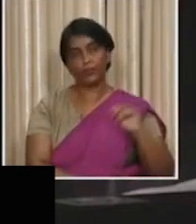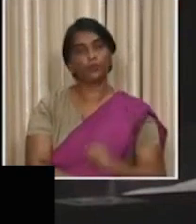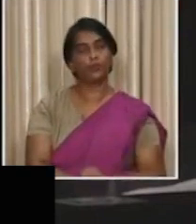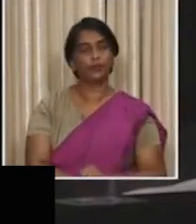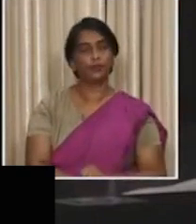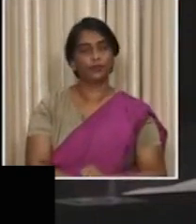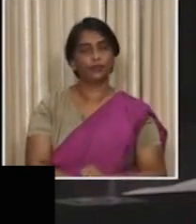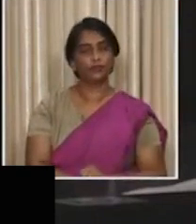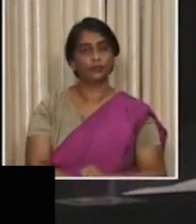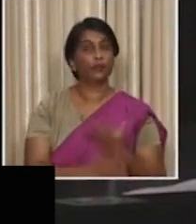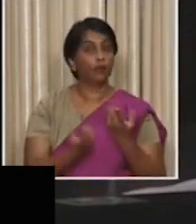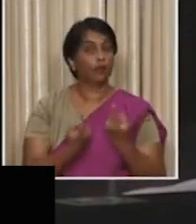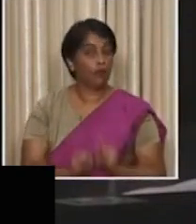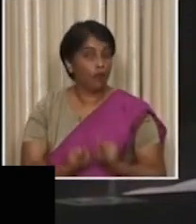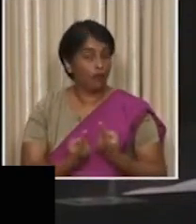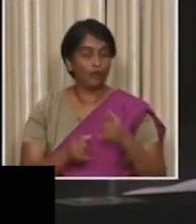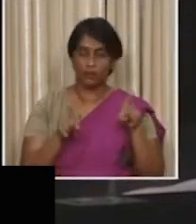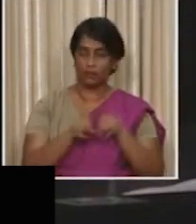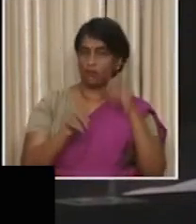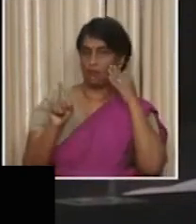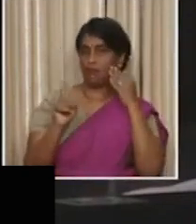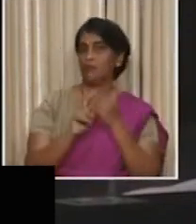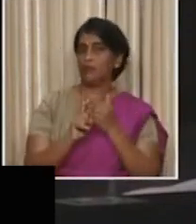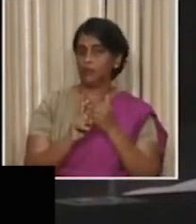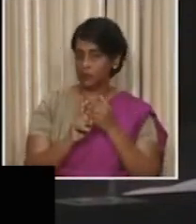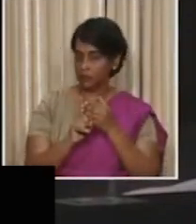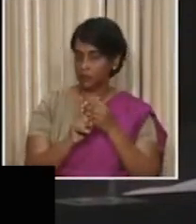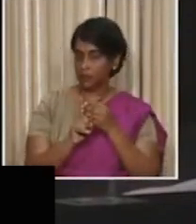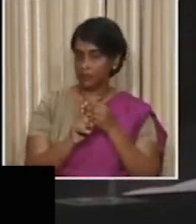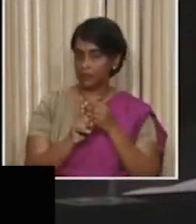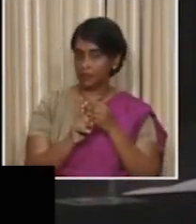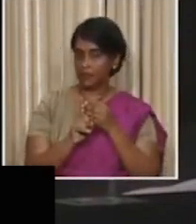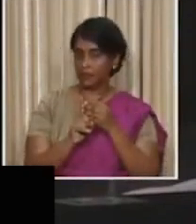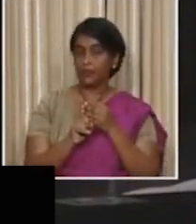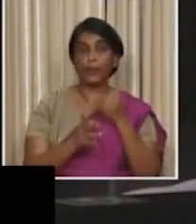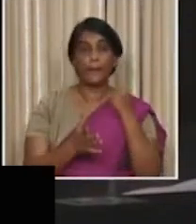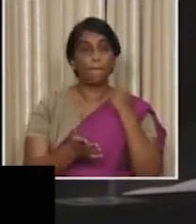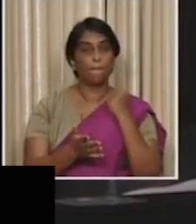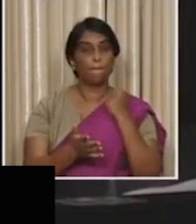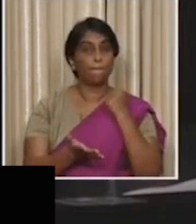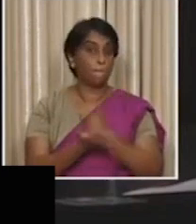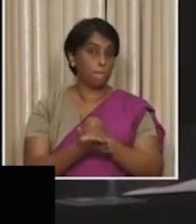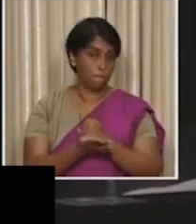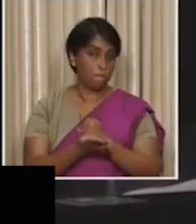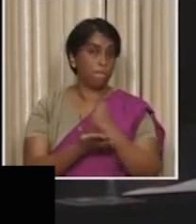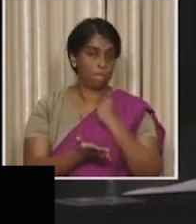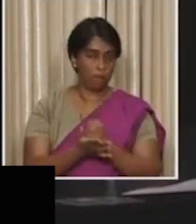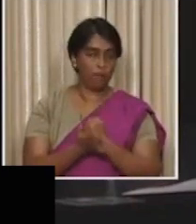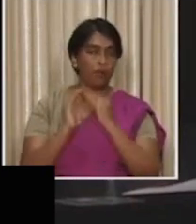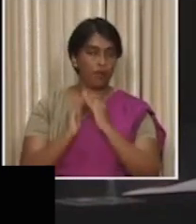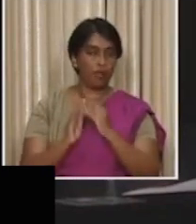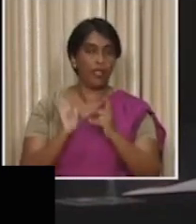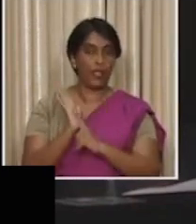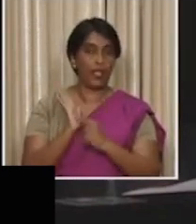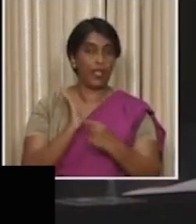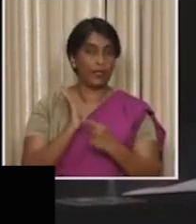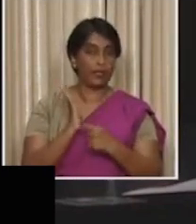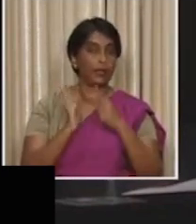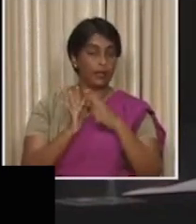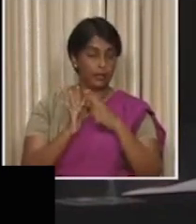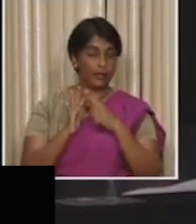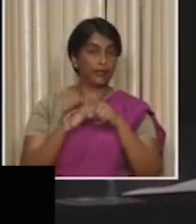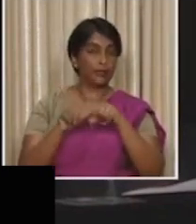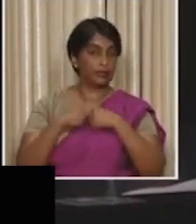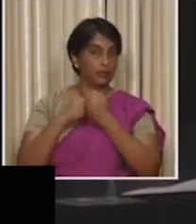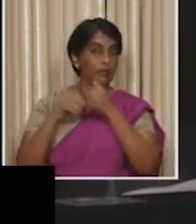பல பேர் நிறைந்தளவான தங்க நகைகளை அடகு வைத்திருந்தார்கள். அவர்கள் நிறைந்தளவான பணங்களை வைப்பு செய்திருந்தார்கள். அந்த